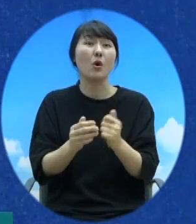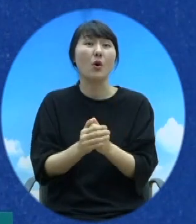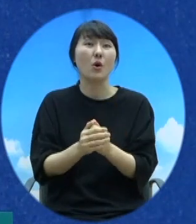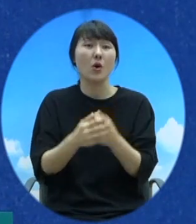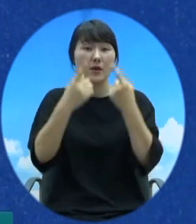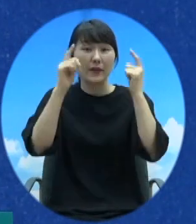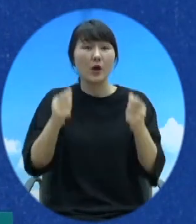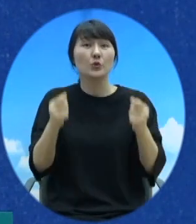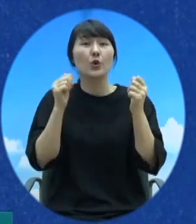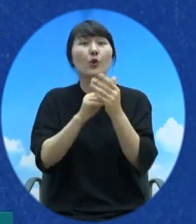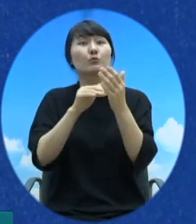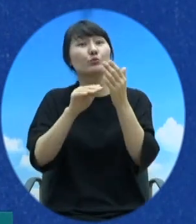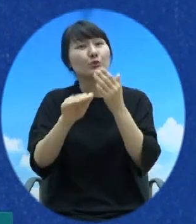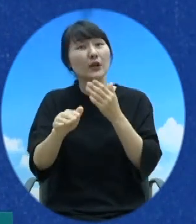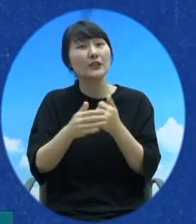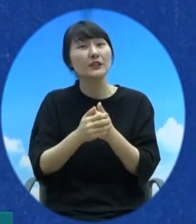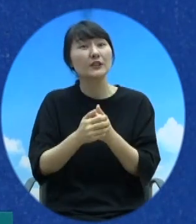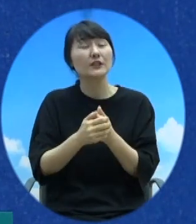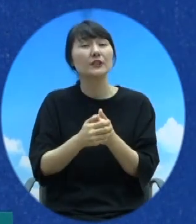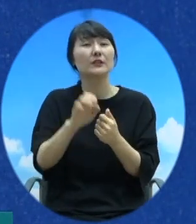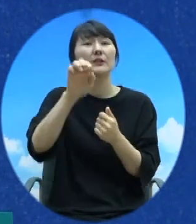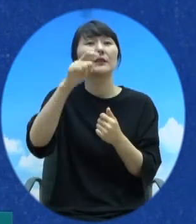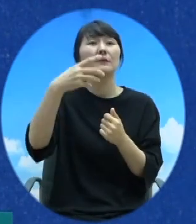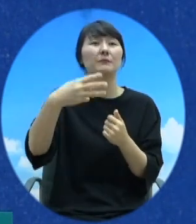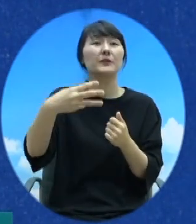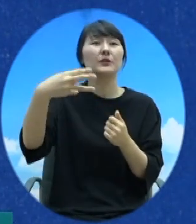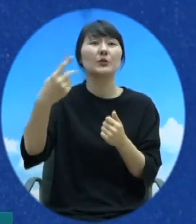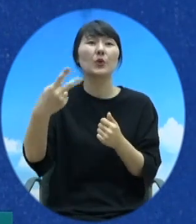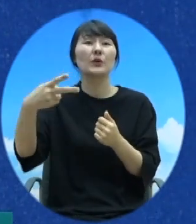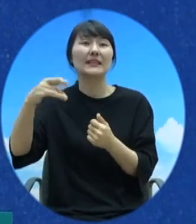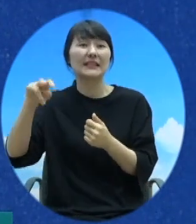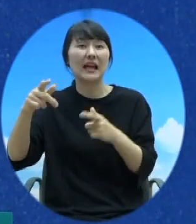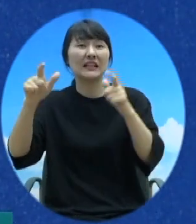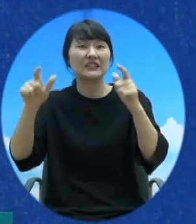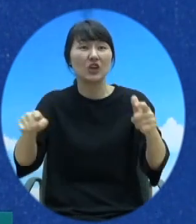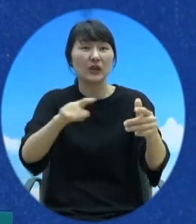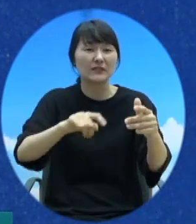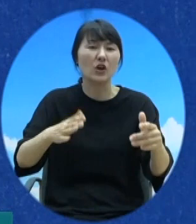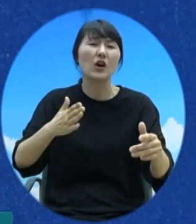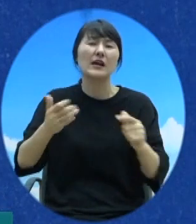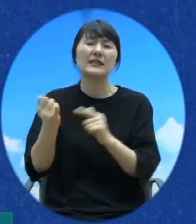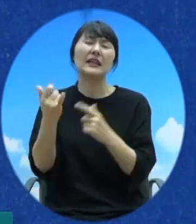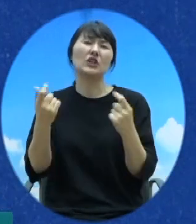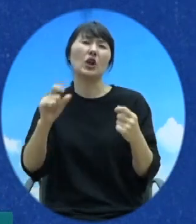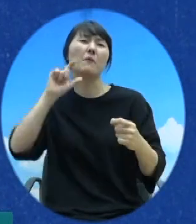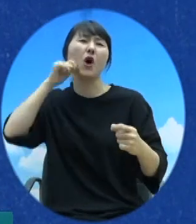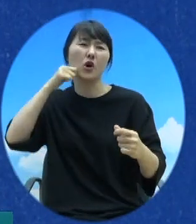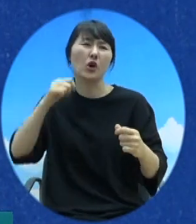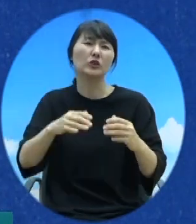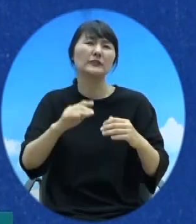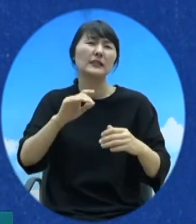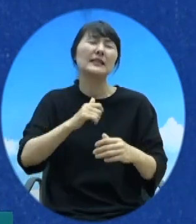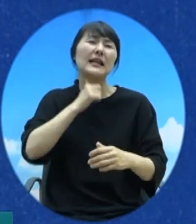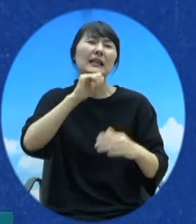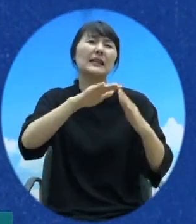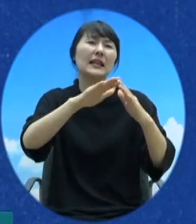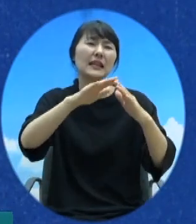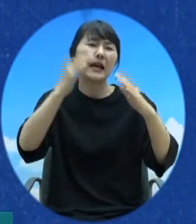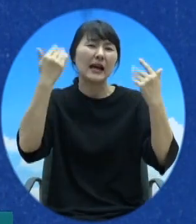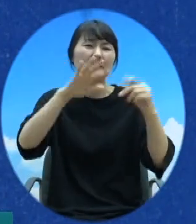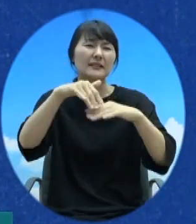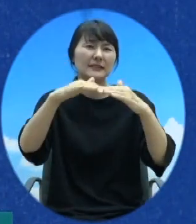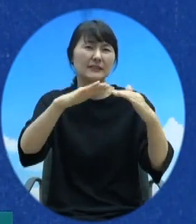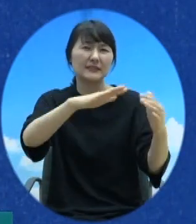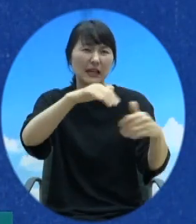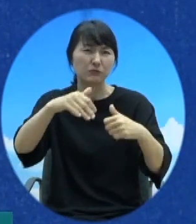대학을 졸업한 후에는 플로리다 주에서 자기와 같이 어려움 속에 있는 불우한 청소년들을 모아서 학교를